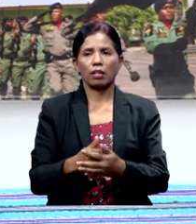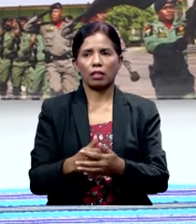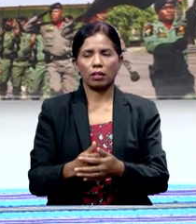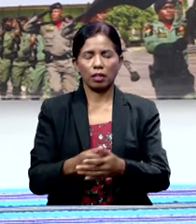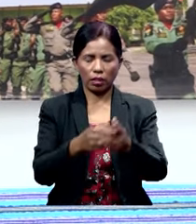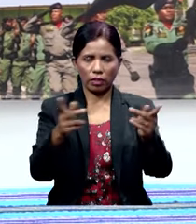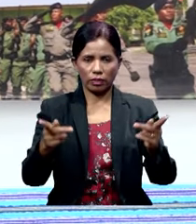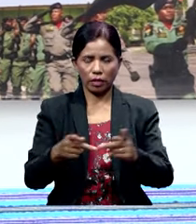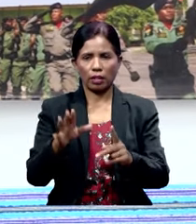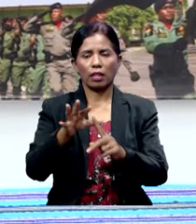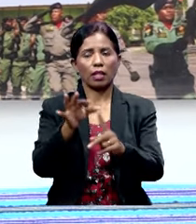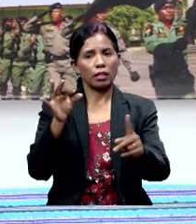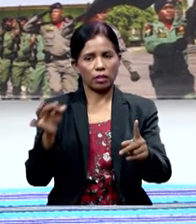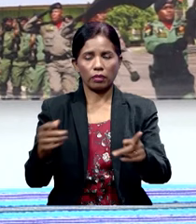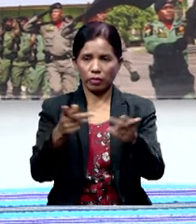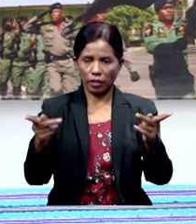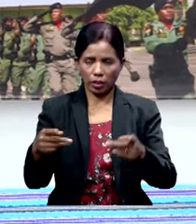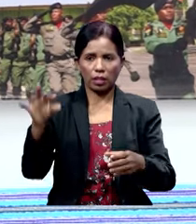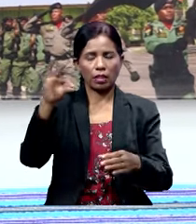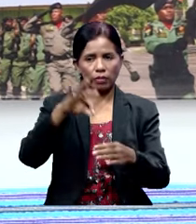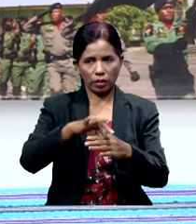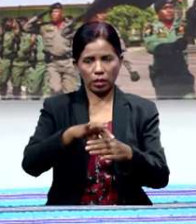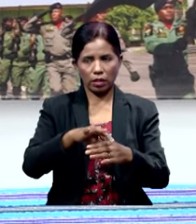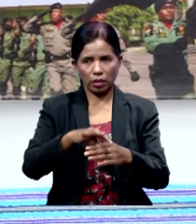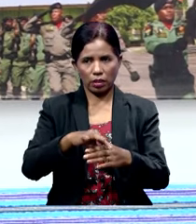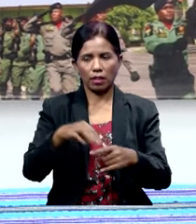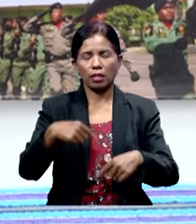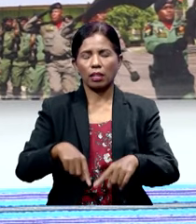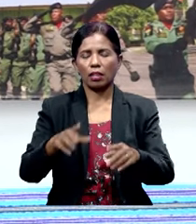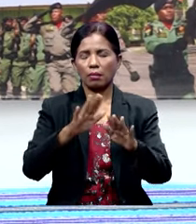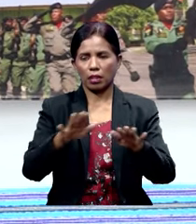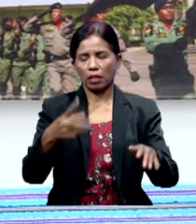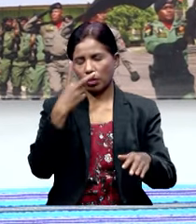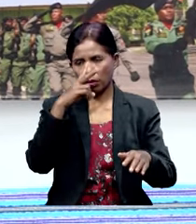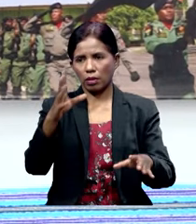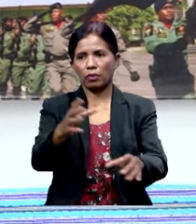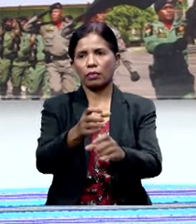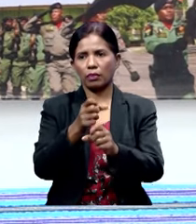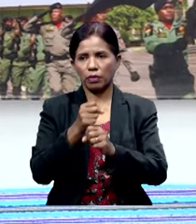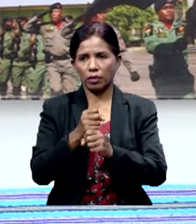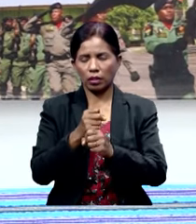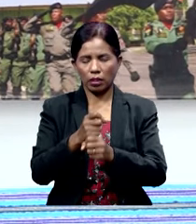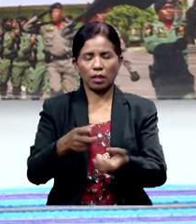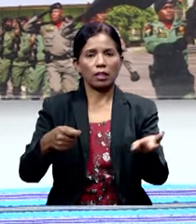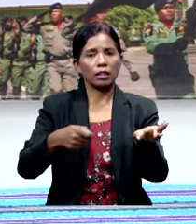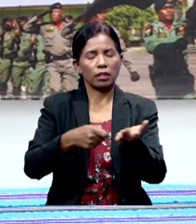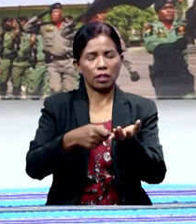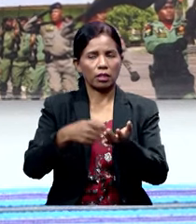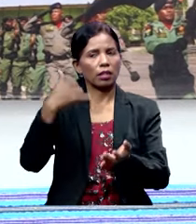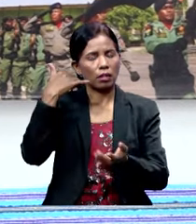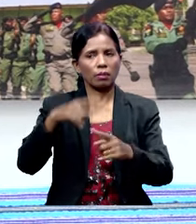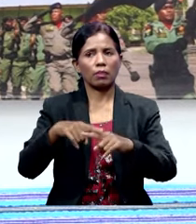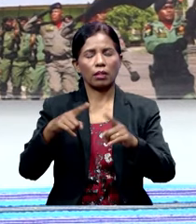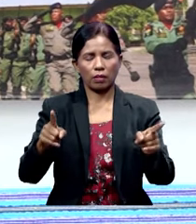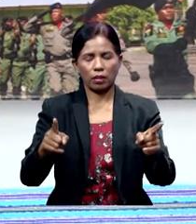fatin elisang nian. Nya haru kalabarik nian ruhatu ba foti cas telefone. Mai besir to ef